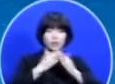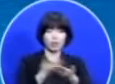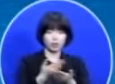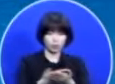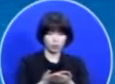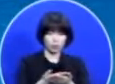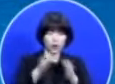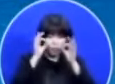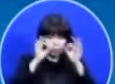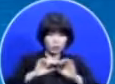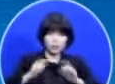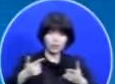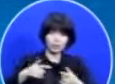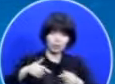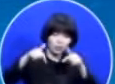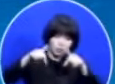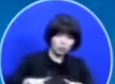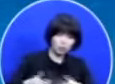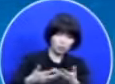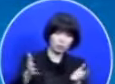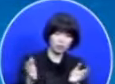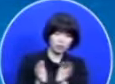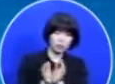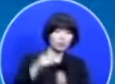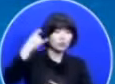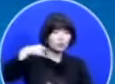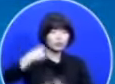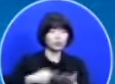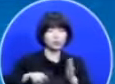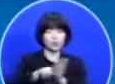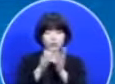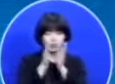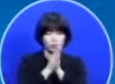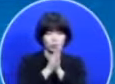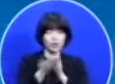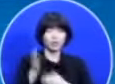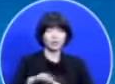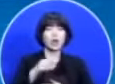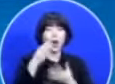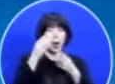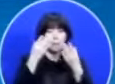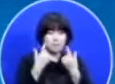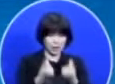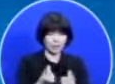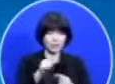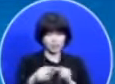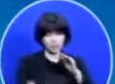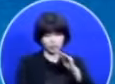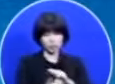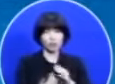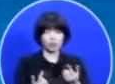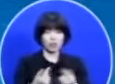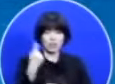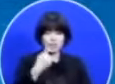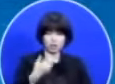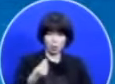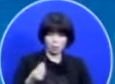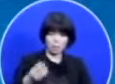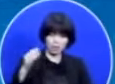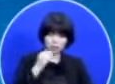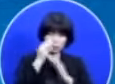않던 서쪽 대륙 중국 을 위해서도 기도했다 그런데 마침내 그것이 이루어졌다 천만 성도 가 넘었고